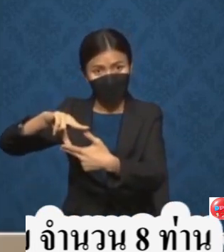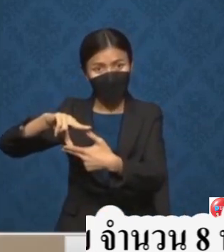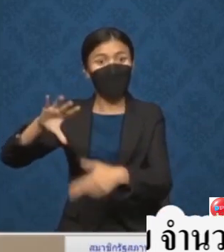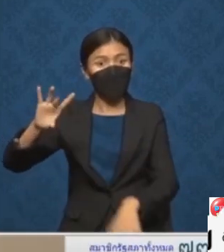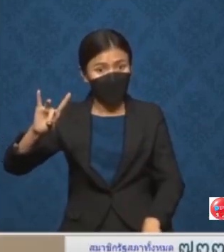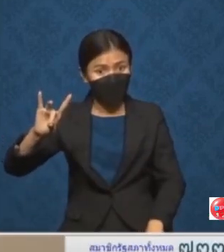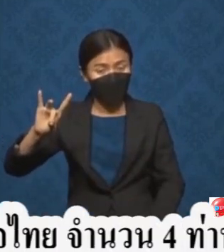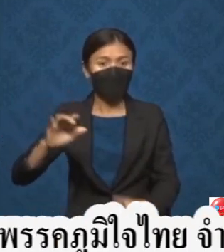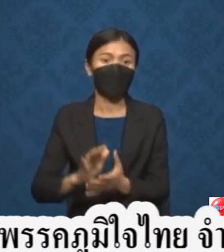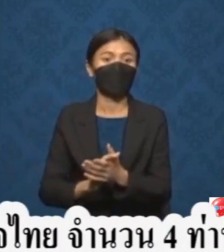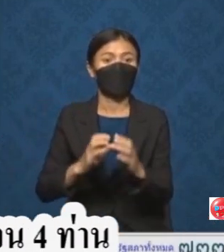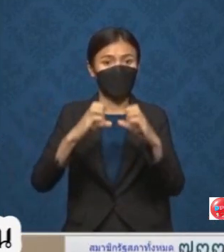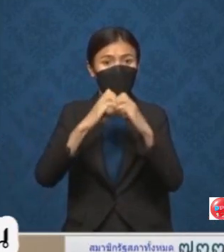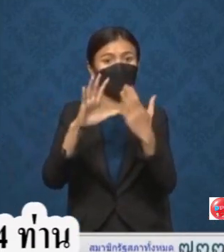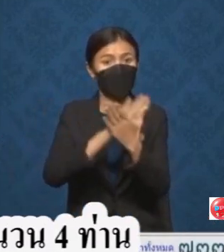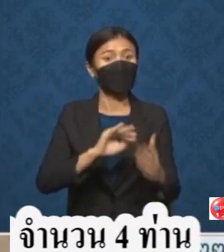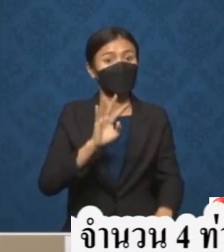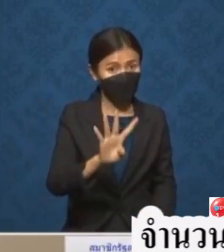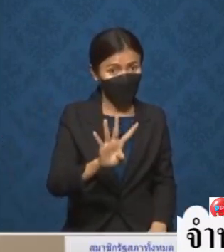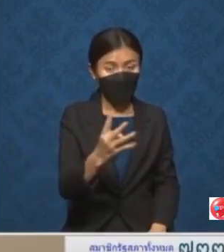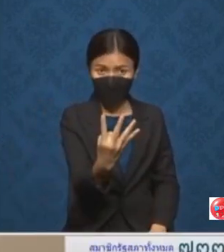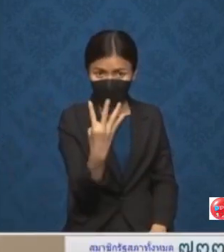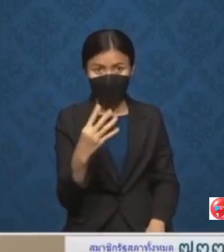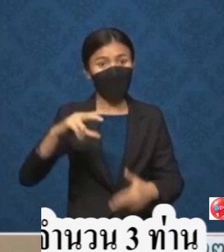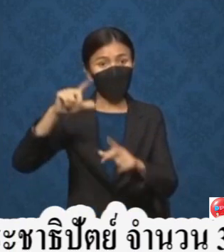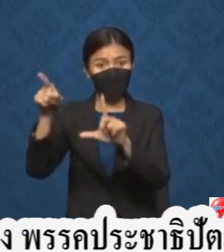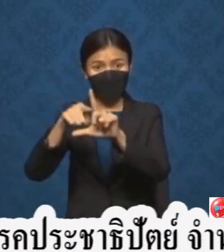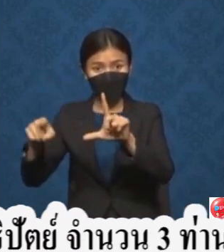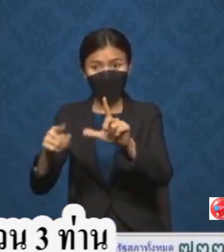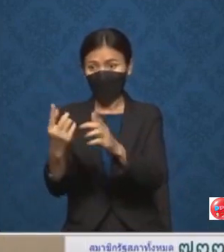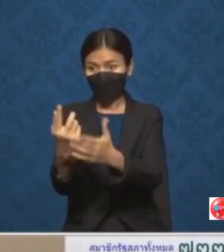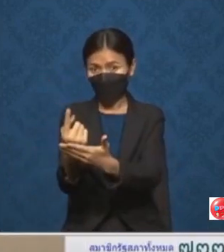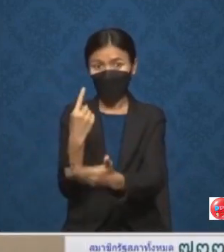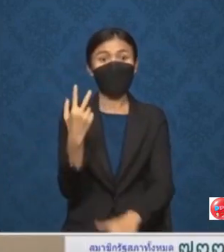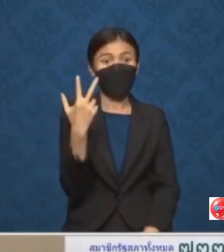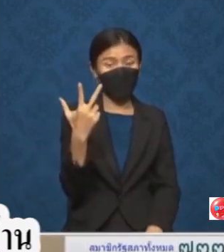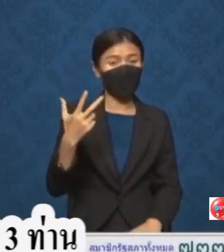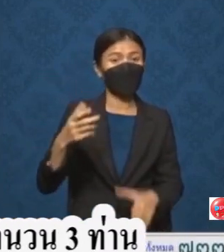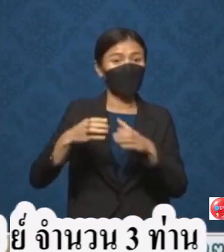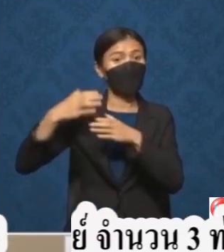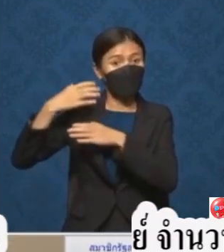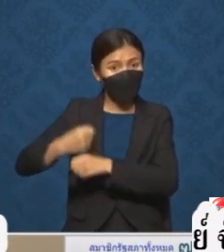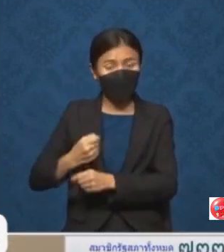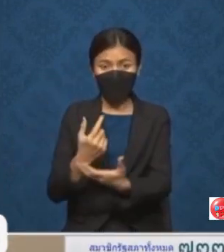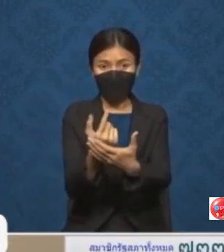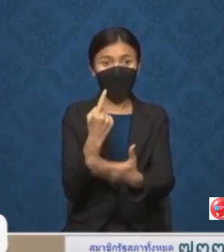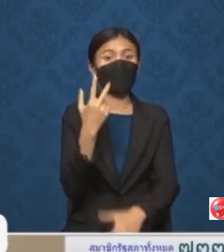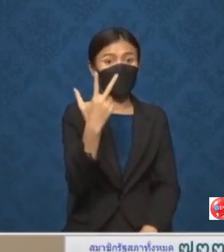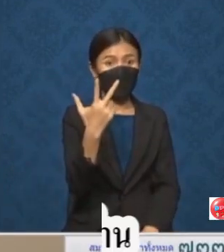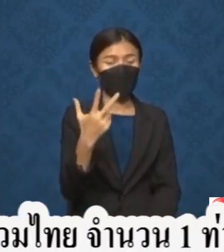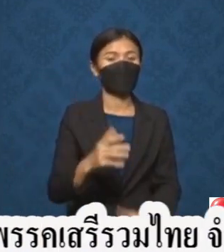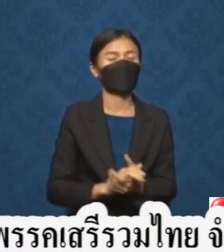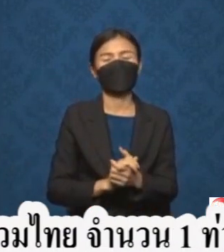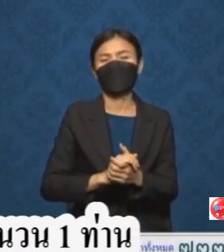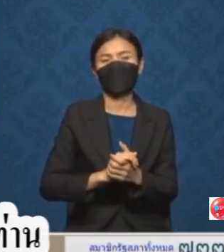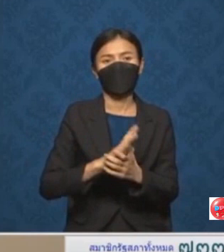8ท่านพรรคภูมิใจไทย4ท่านพรรคก้าวไกล3ท่านพรรคประชาธิปัตย์3ท่านพรรคชาติไทยพัฒนา1